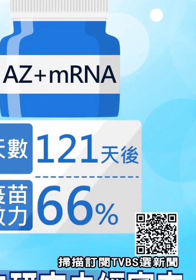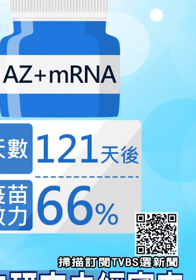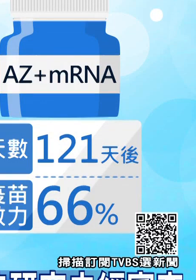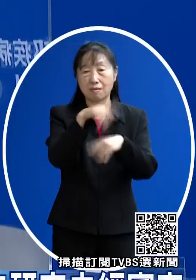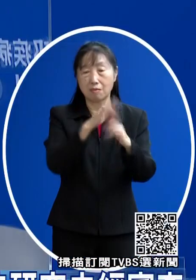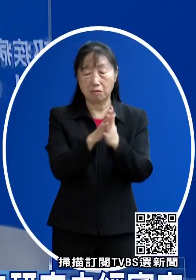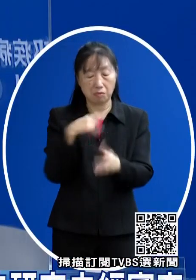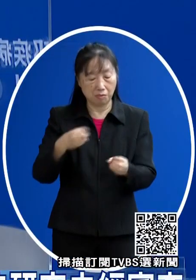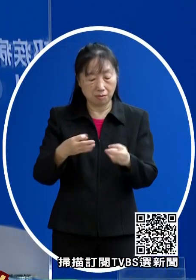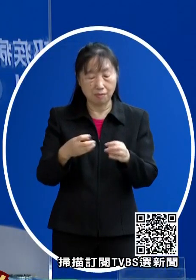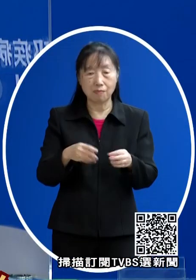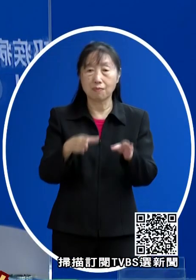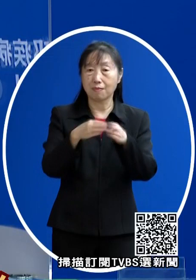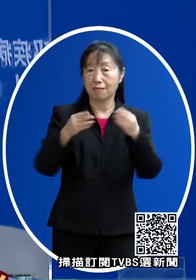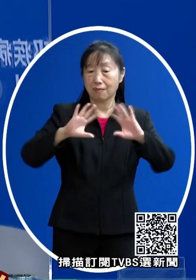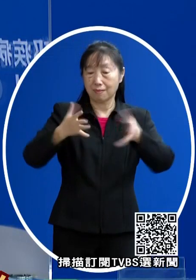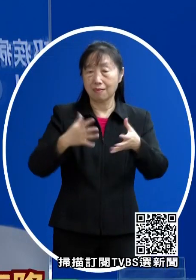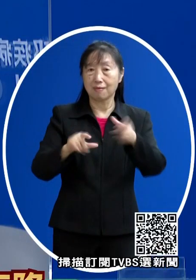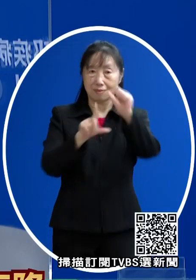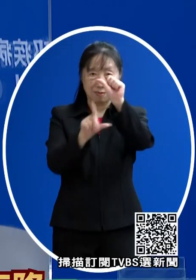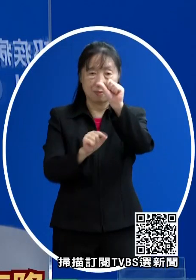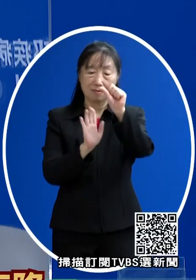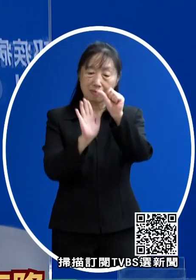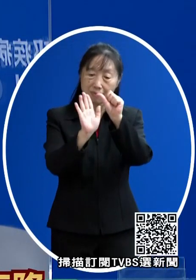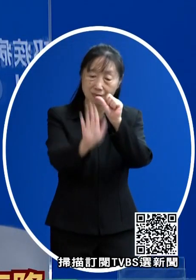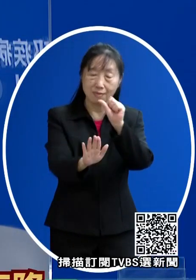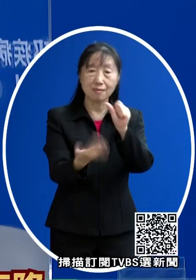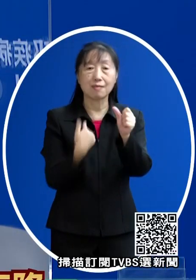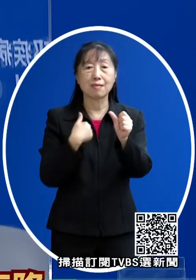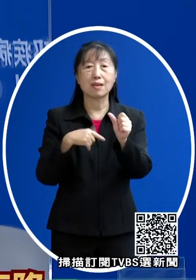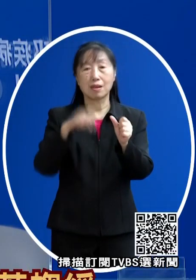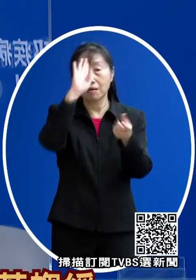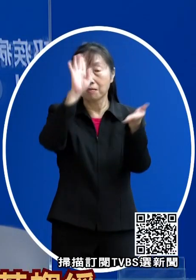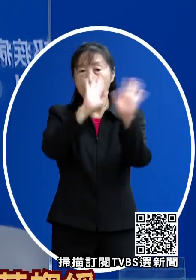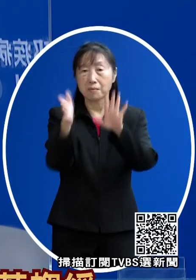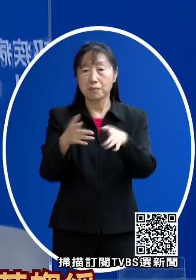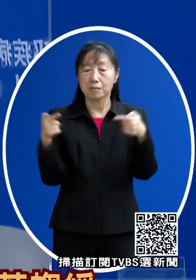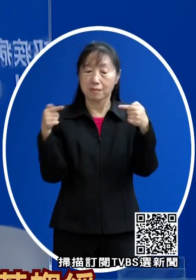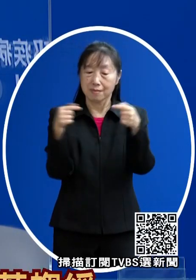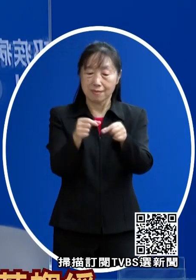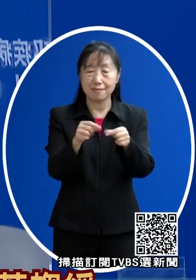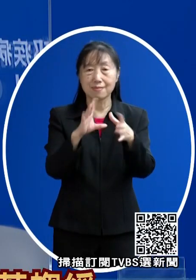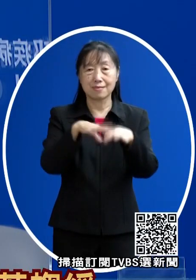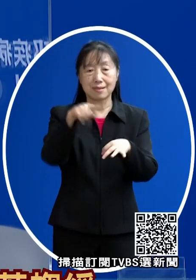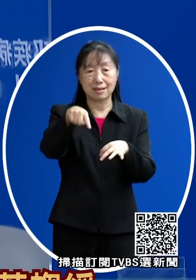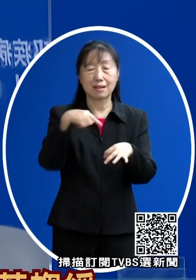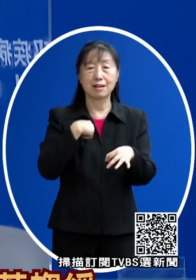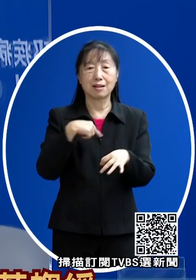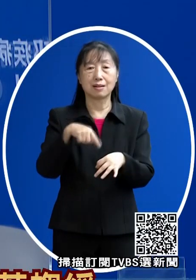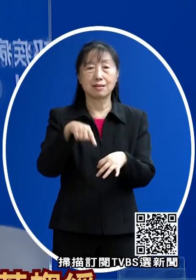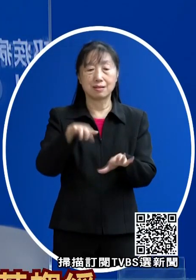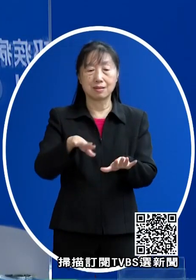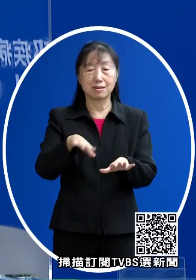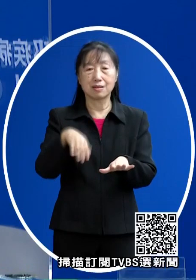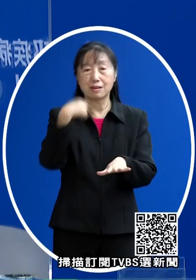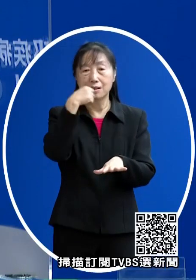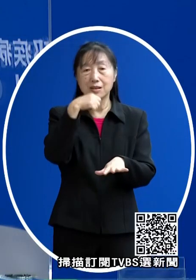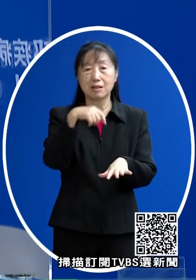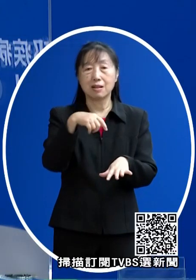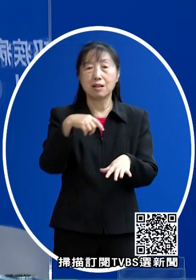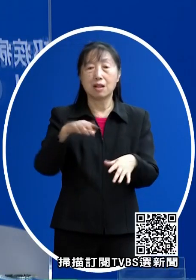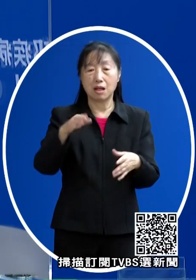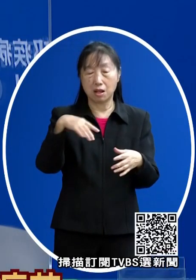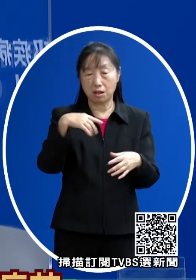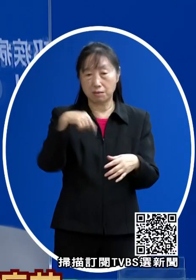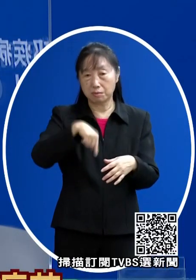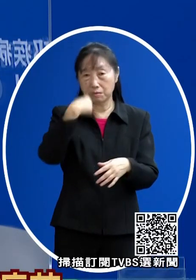非常大。 瑞典在5月之后，整个疫情大幅的下降，那因为国内疫情已经显著趋缓之后，事实上在